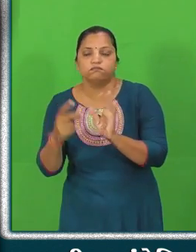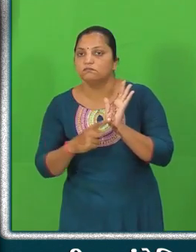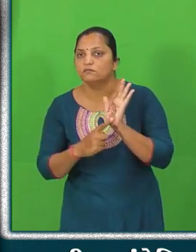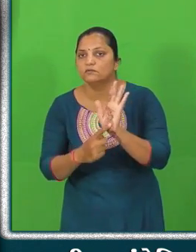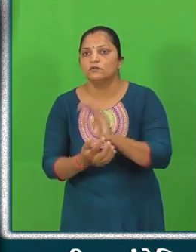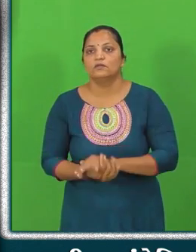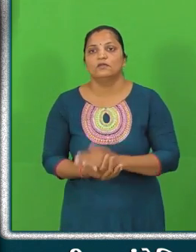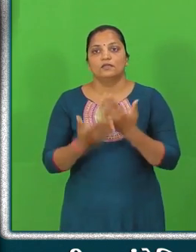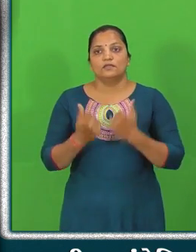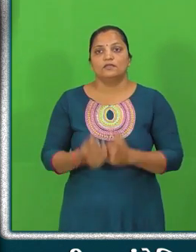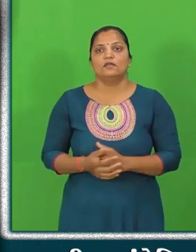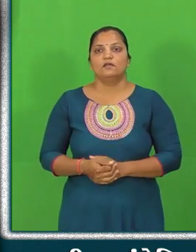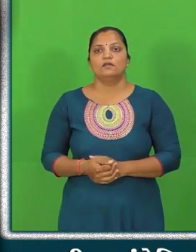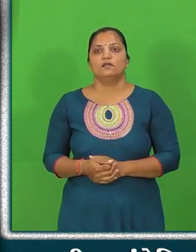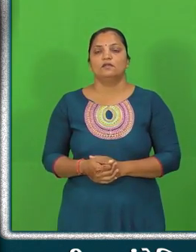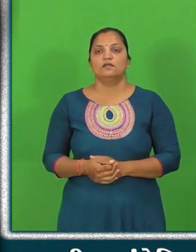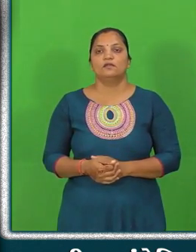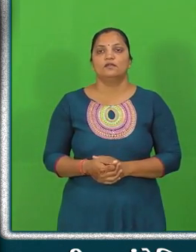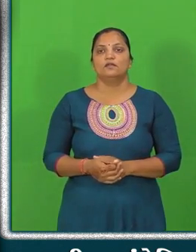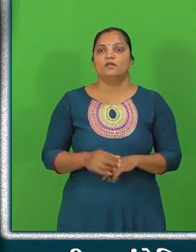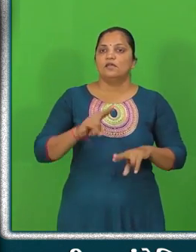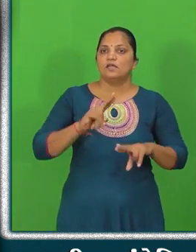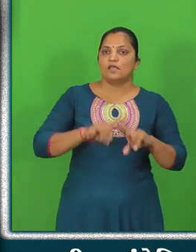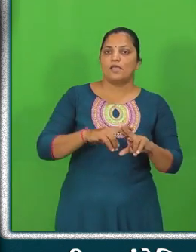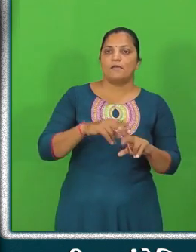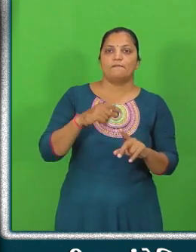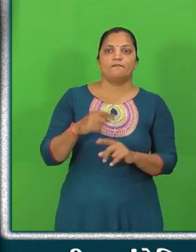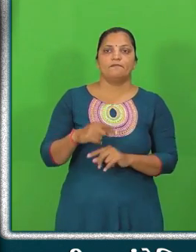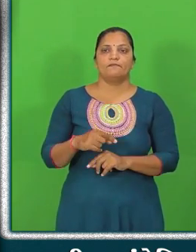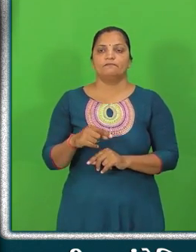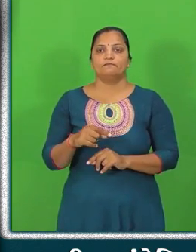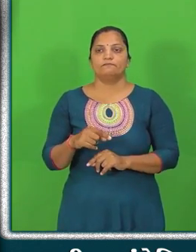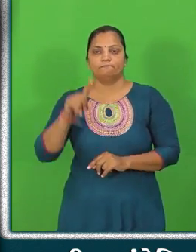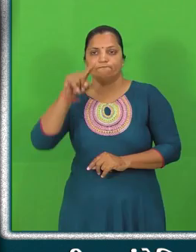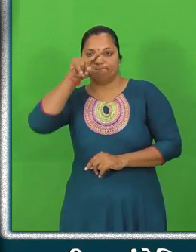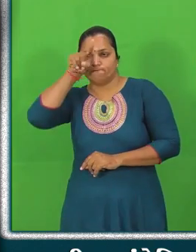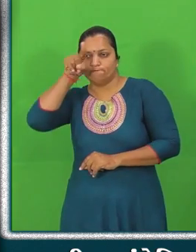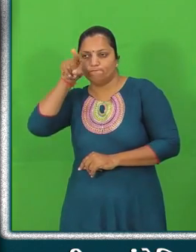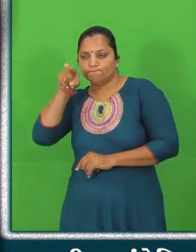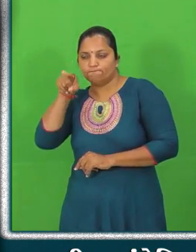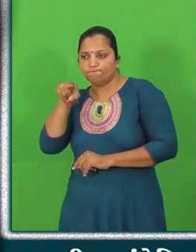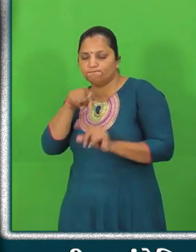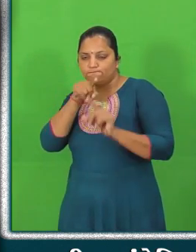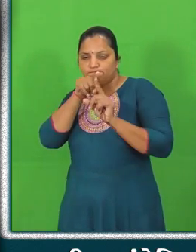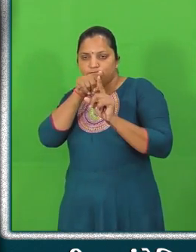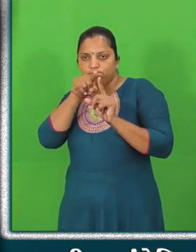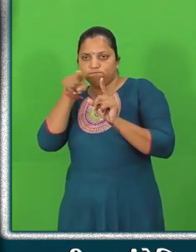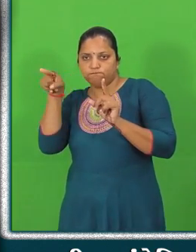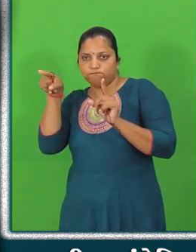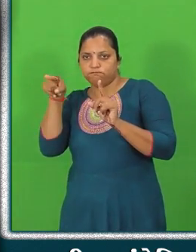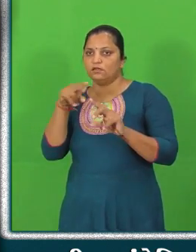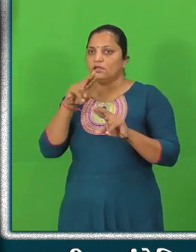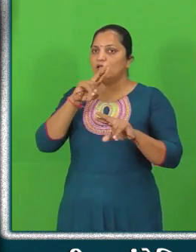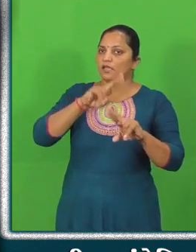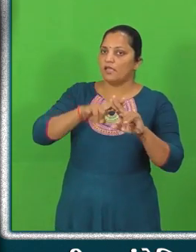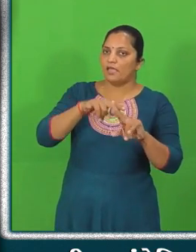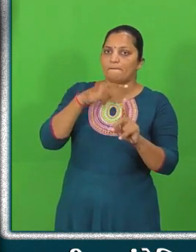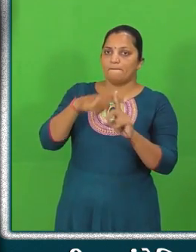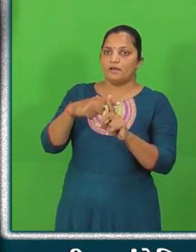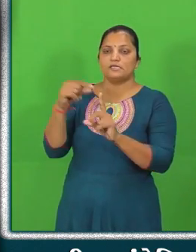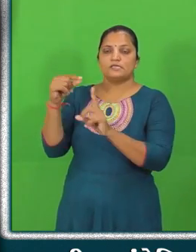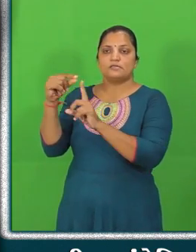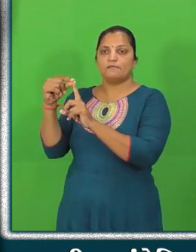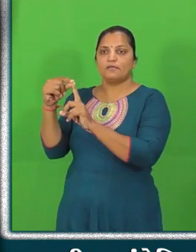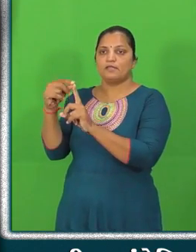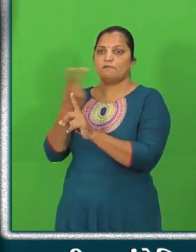તો મિત્રો હવે અહીંયા એફ અહીંયા છે, સી અહીંયા છે, આપણું આ પી અહીંયા છે, બંનેની વચ્ચે એફ અને પી ની વચ્ચે જ્યારે વસ્તુને મૂકીએ છીએ